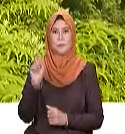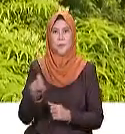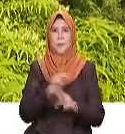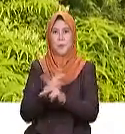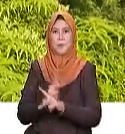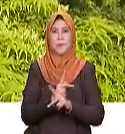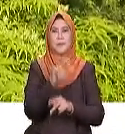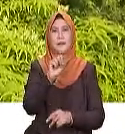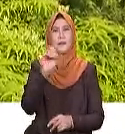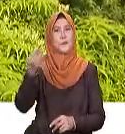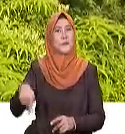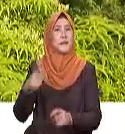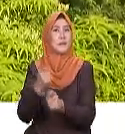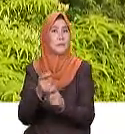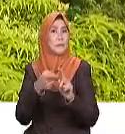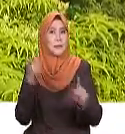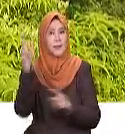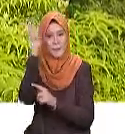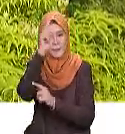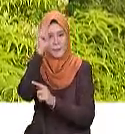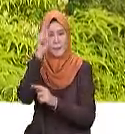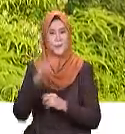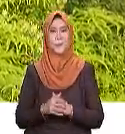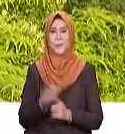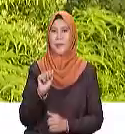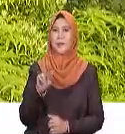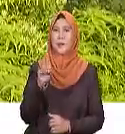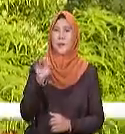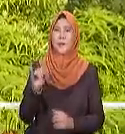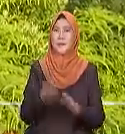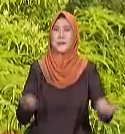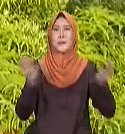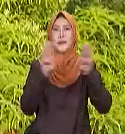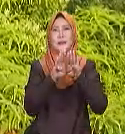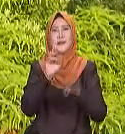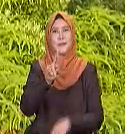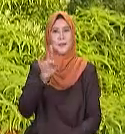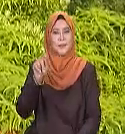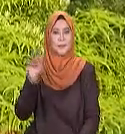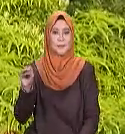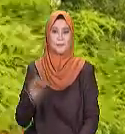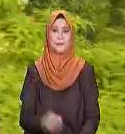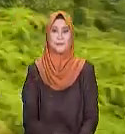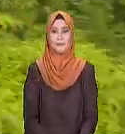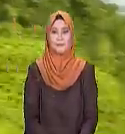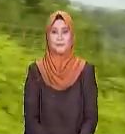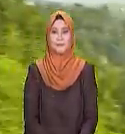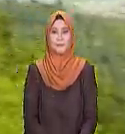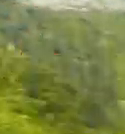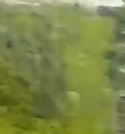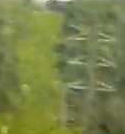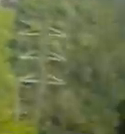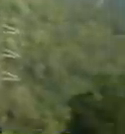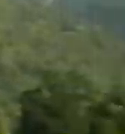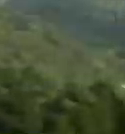jaga SOP yang telah ditetapkan oleh kerajaan. Audi Mohd Nur untuk berita RTM.